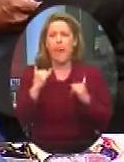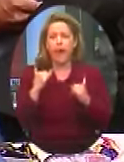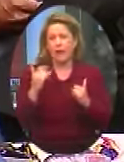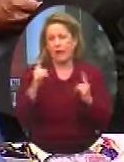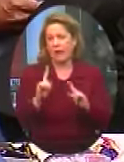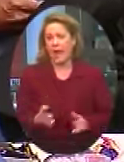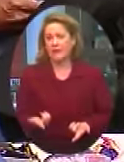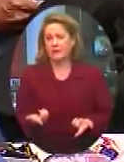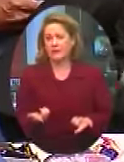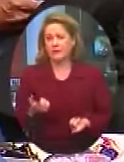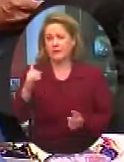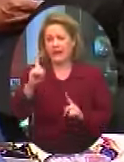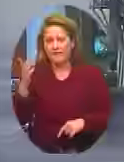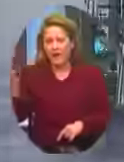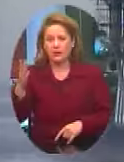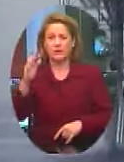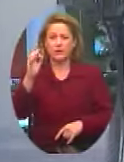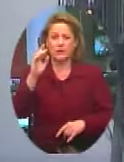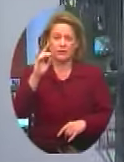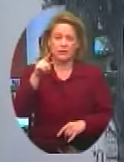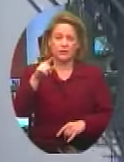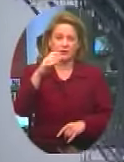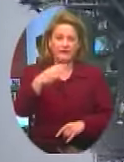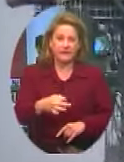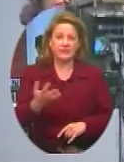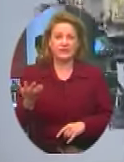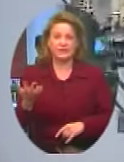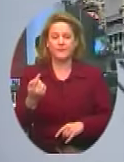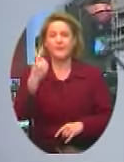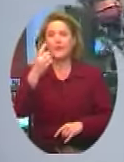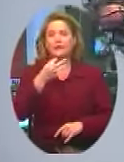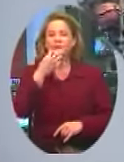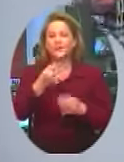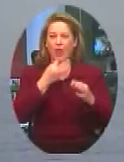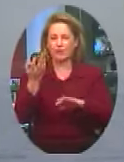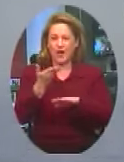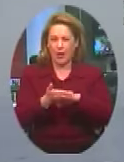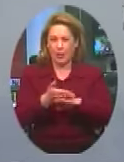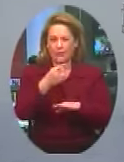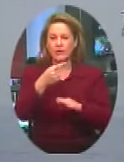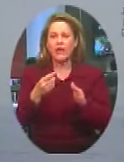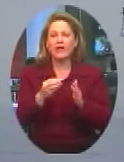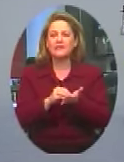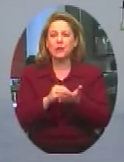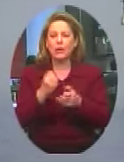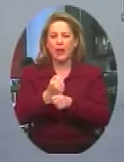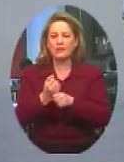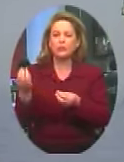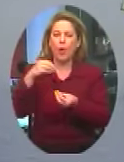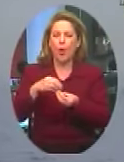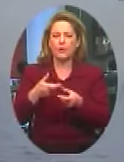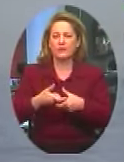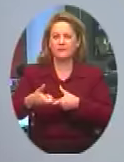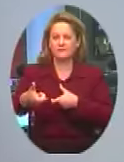בא הנה, ועל מה הוא רצה לדבר? על הגז. אחד הטיעונים שעלו שוב ושוב בדיוני הוועדה הוא הצורך בהנחת צינור גז נוסף ממאגר